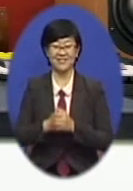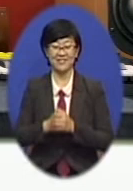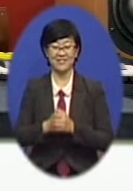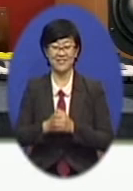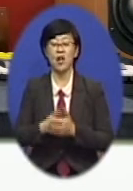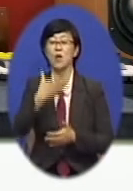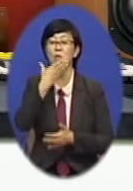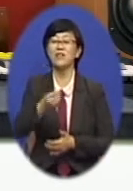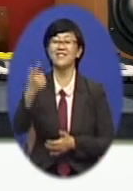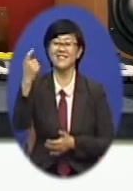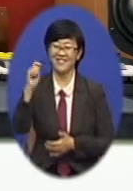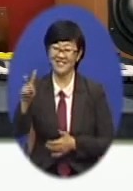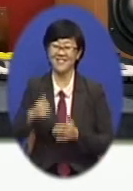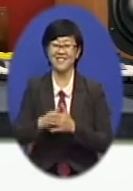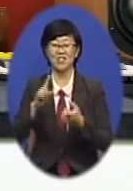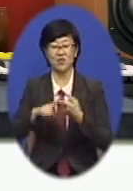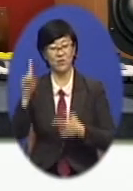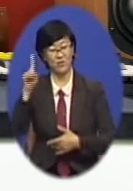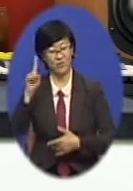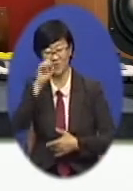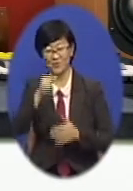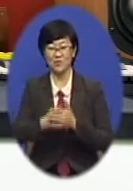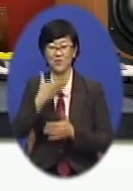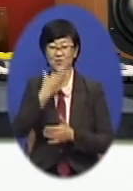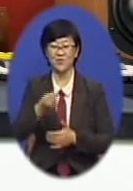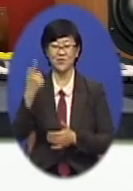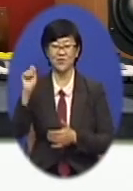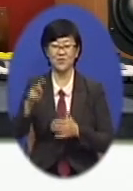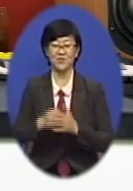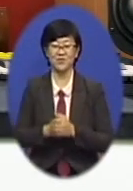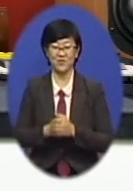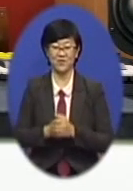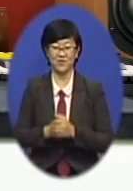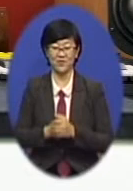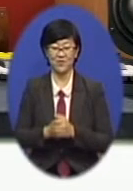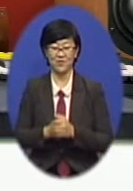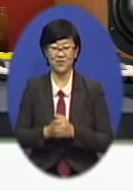아니도 지는 못하리라. 아이고 좋습니다. 복지TV